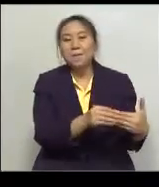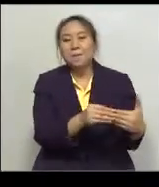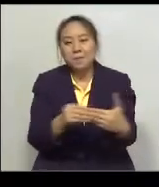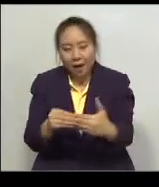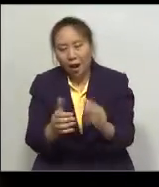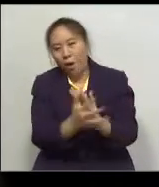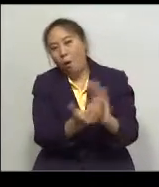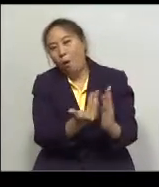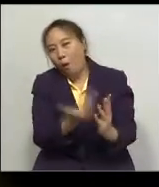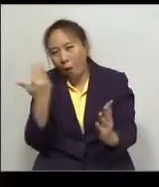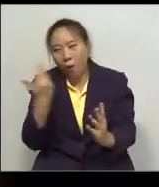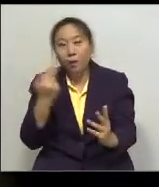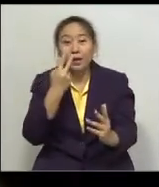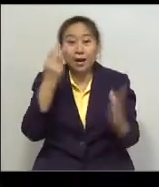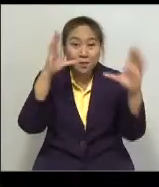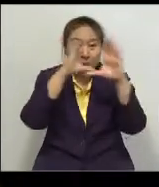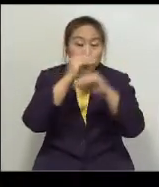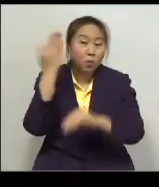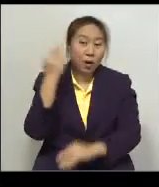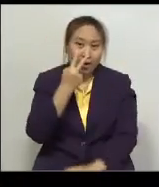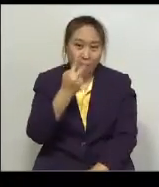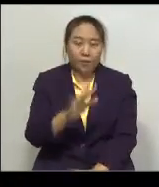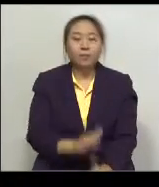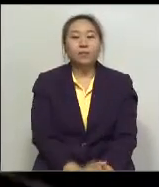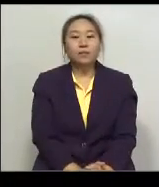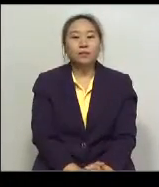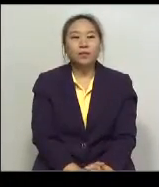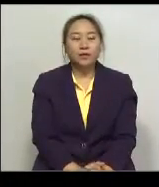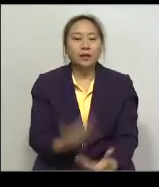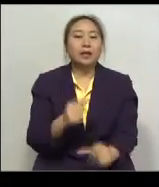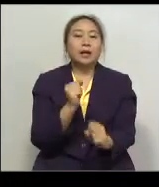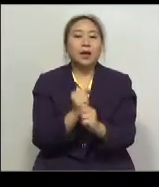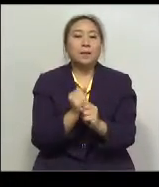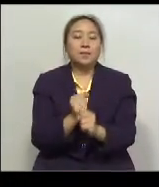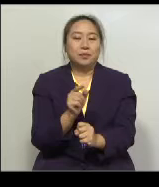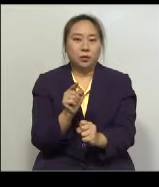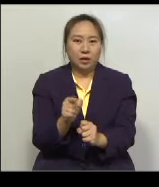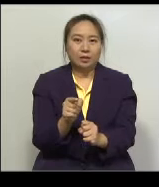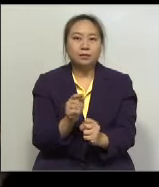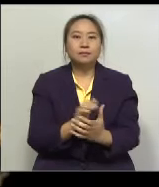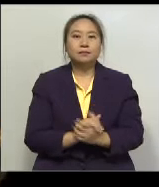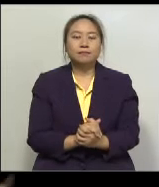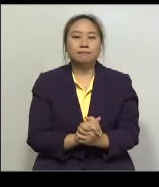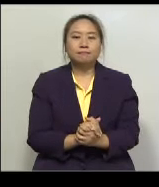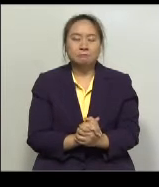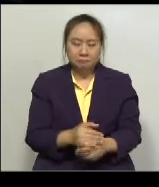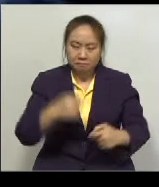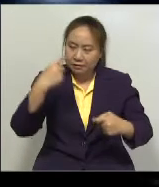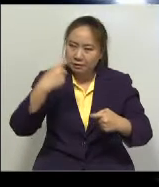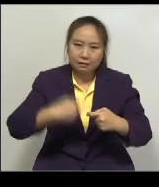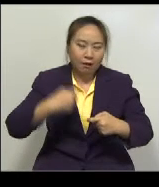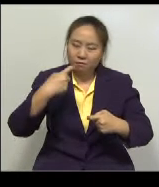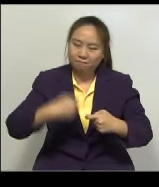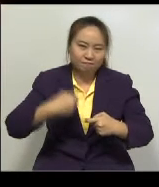ราได้เห็นกันเมื่อคืนนี้นะครับก็ภารกิจตรงนี้ถือว่ายากมากนะครับ